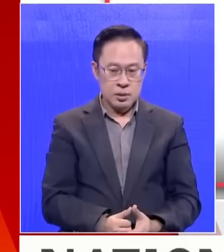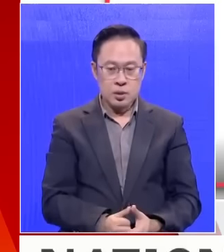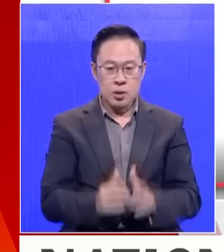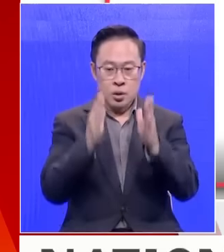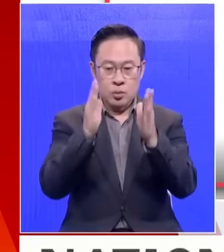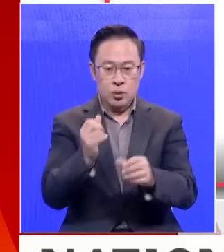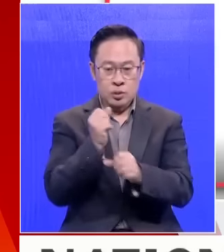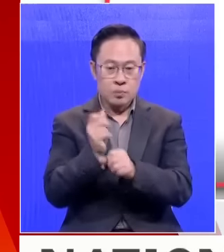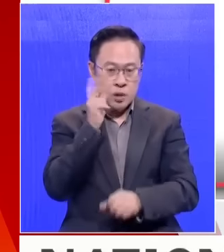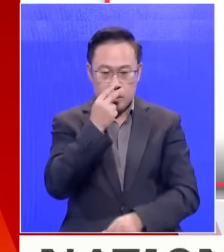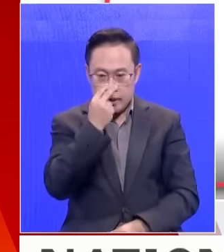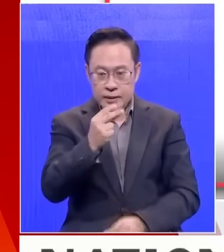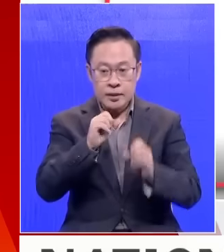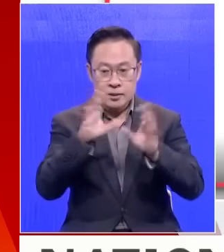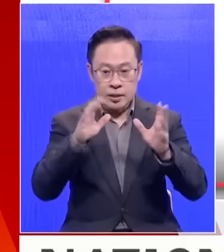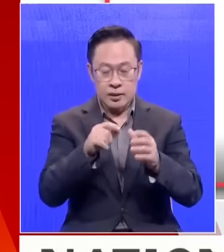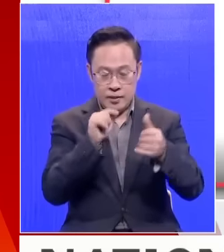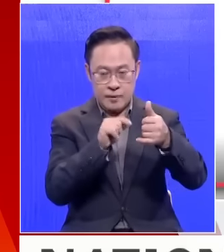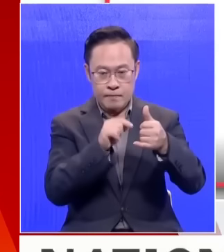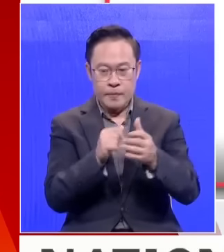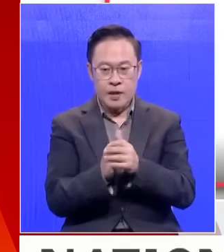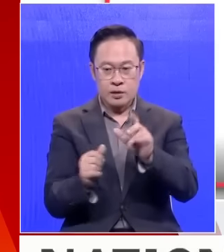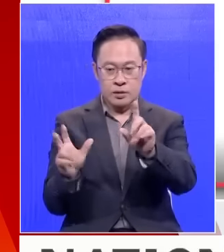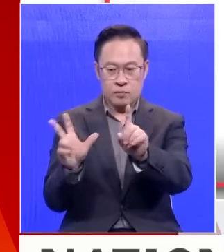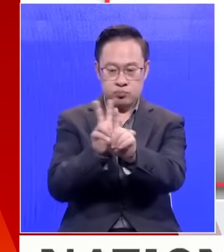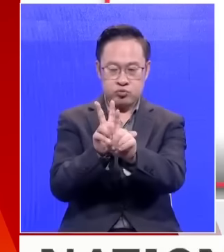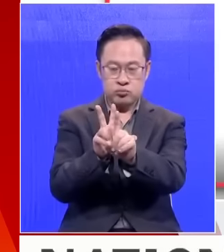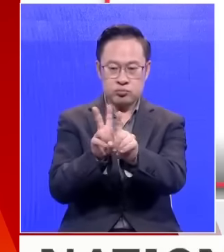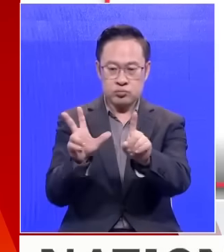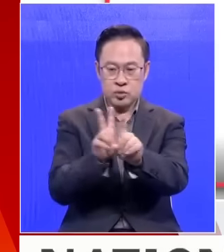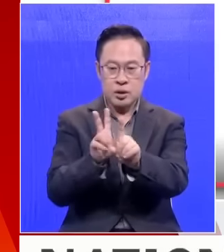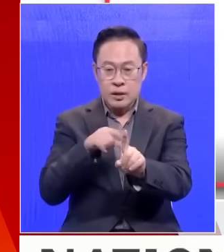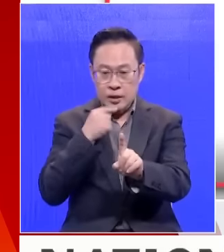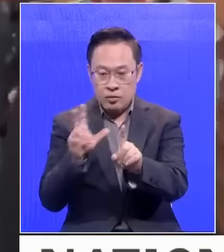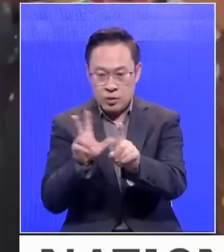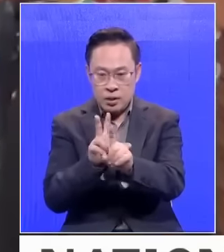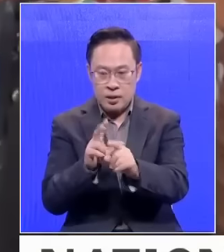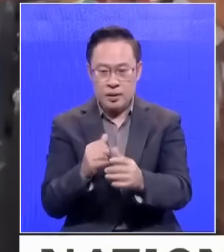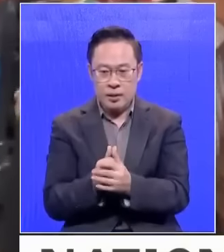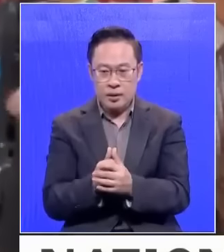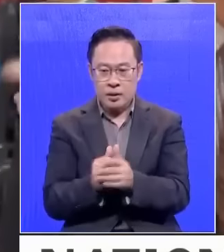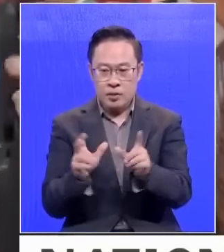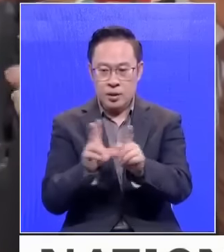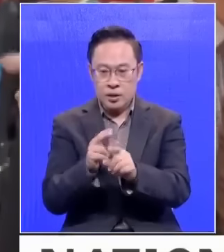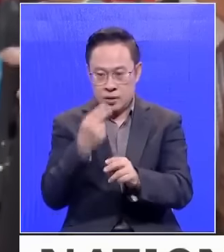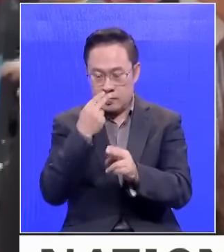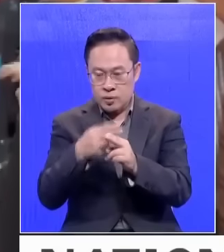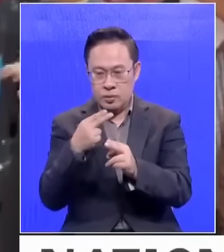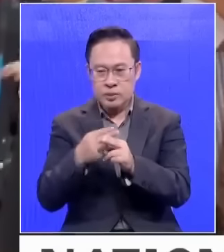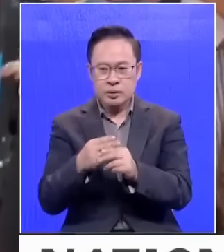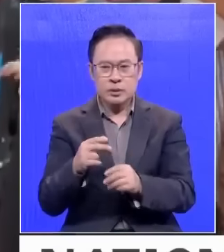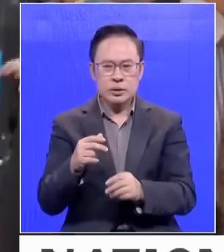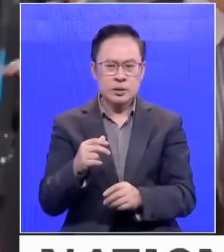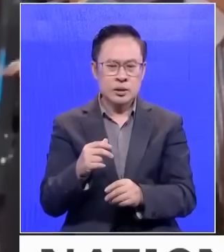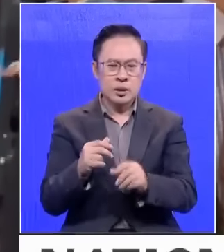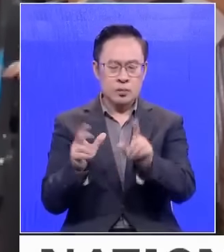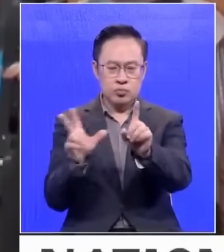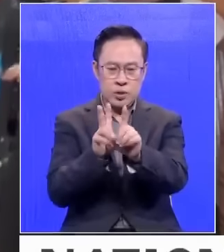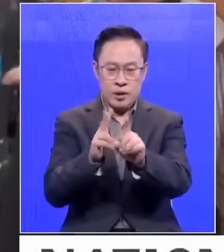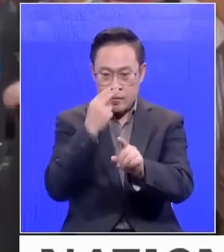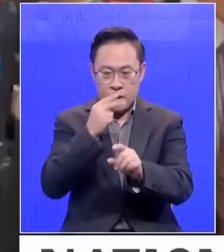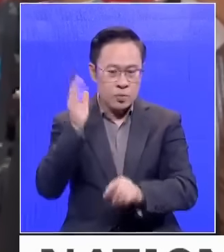ราเห็นเลยนะคะว่าเนี่ยคนที่มาข้างๆด้วยก็มีคุณสุทธิพงศ์นะคุณฮาร์ทนักร้องมาเป็นคนที่ช่วยดำเนินการให้ด้วย